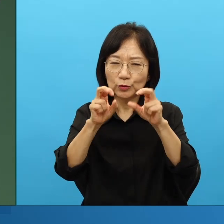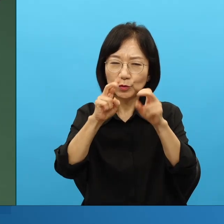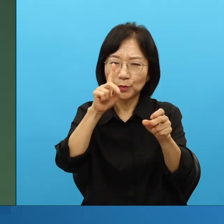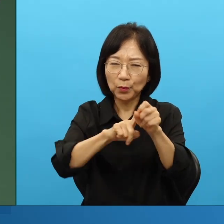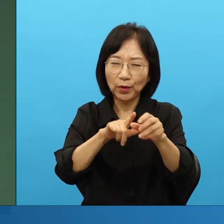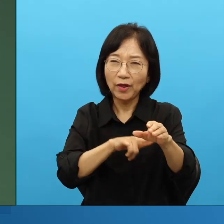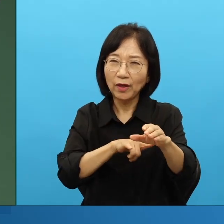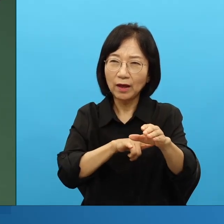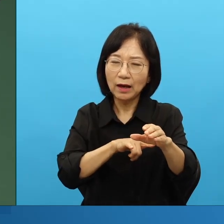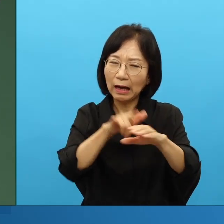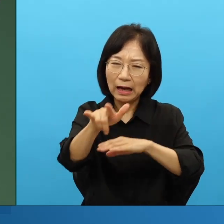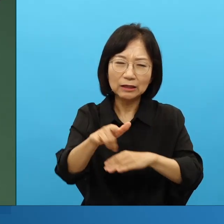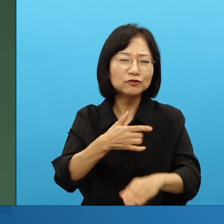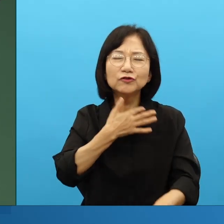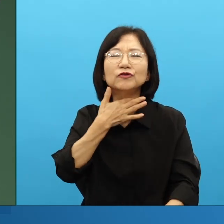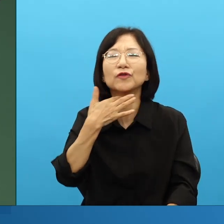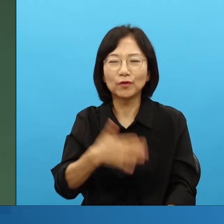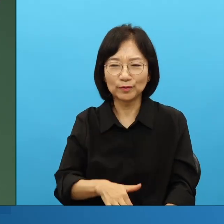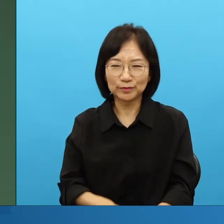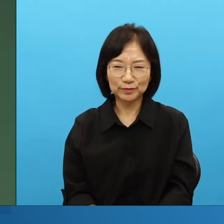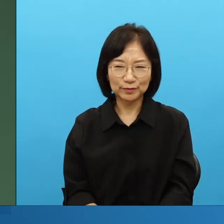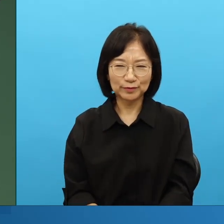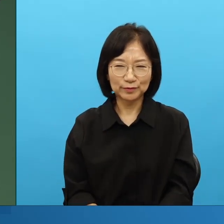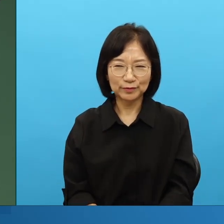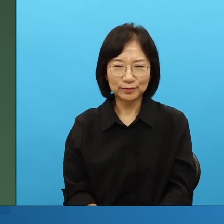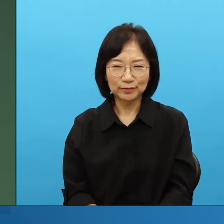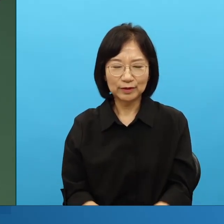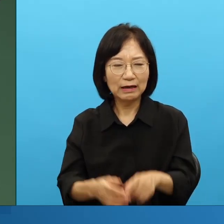你们在对于宣教做梦也没有做过。 비행기 타고 왔다가 됐지 안 간 거예요.